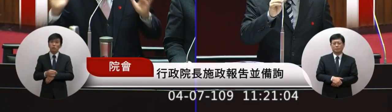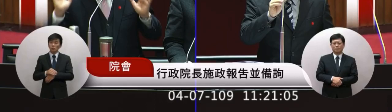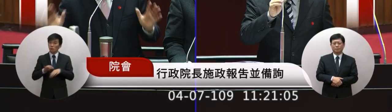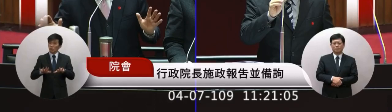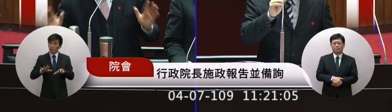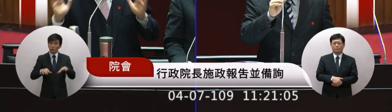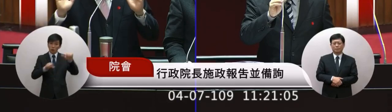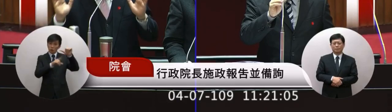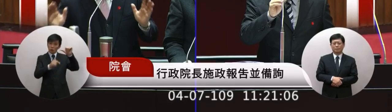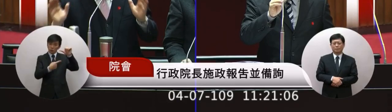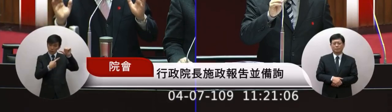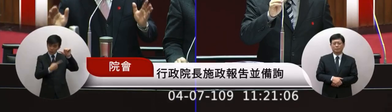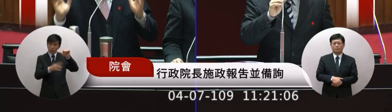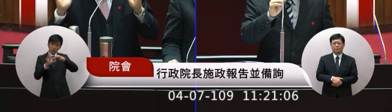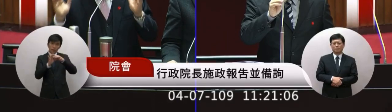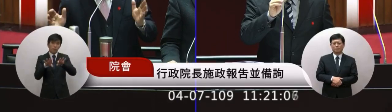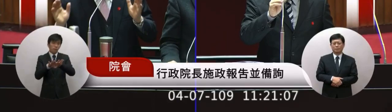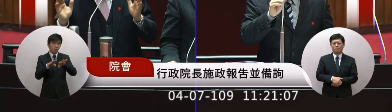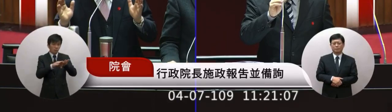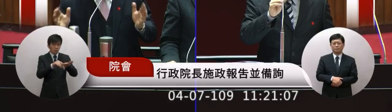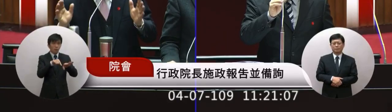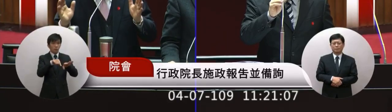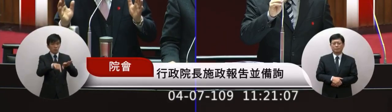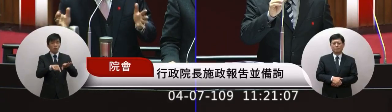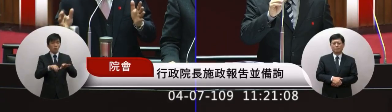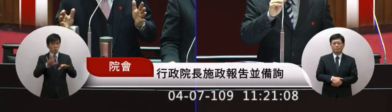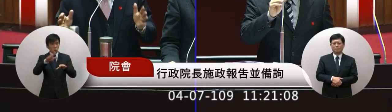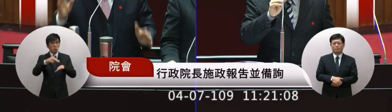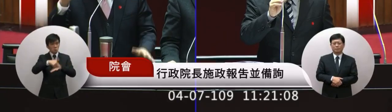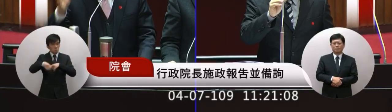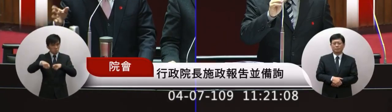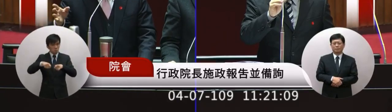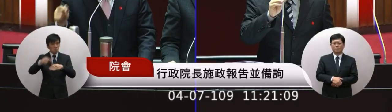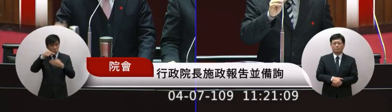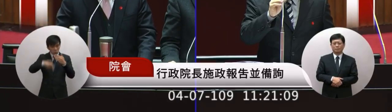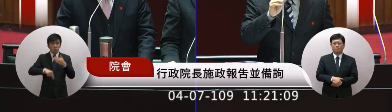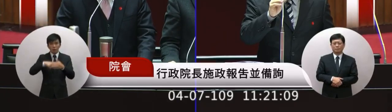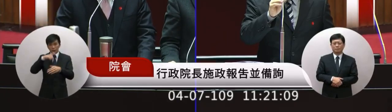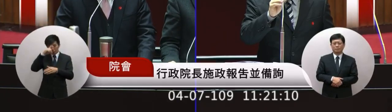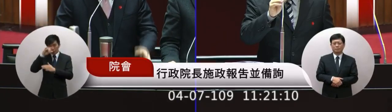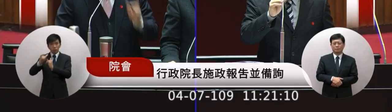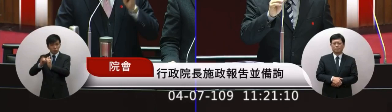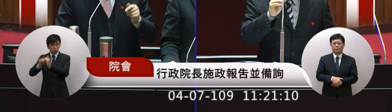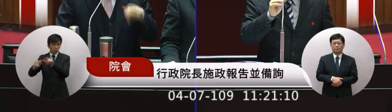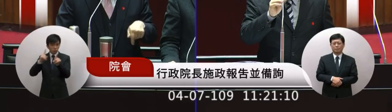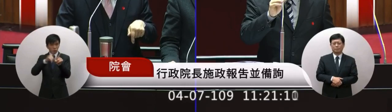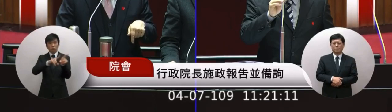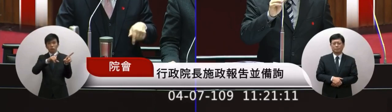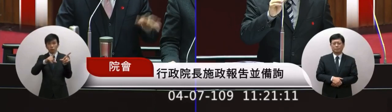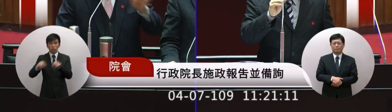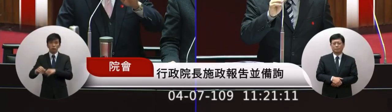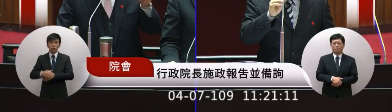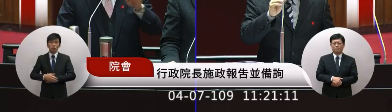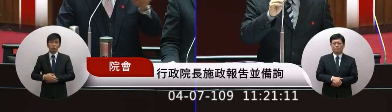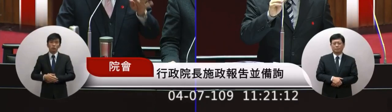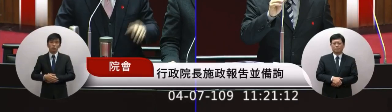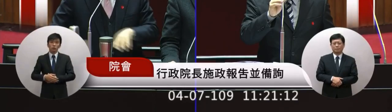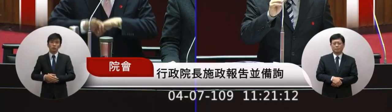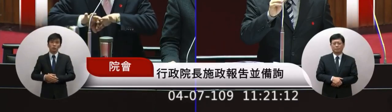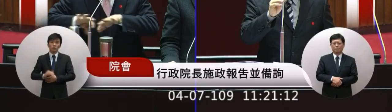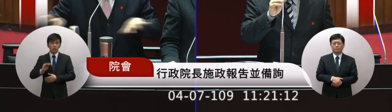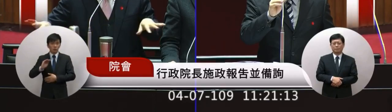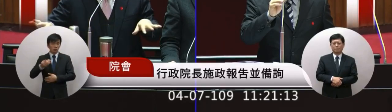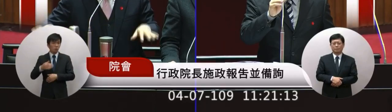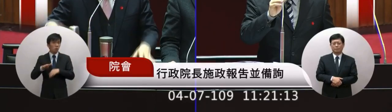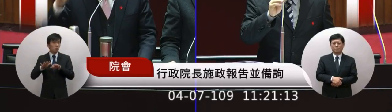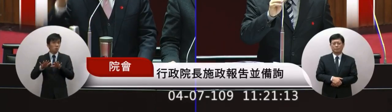定出很多的相关的限制作为，要求民众遵守，但到目前并没有说